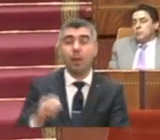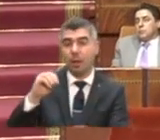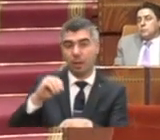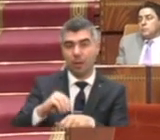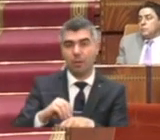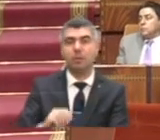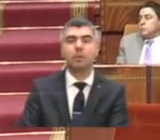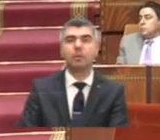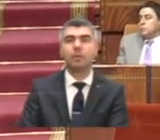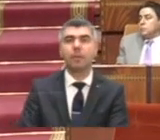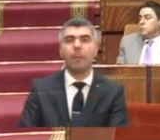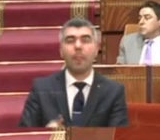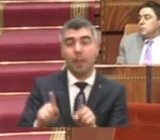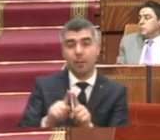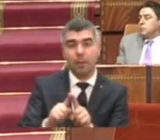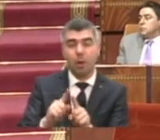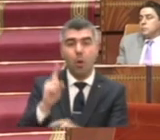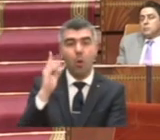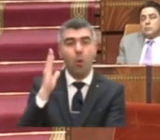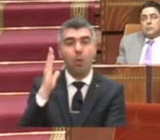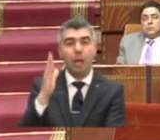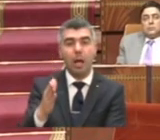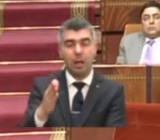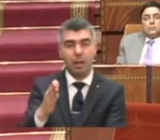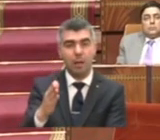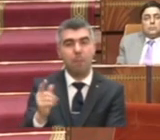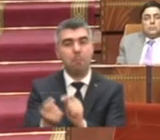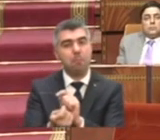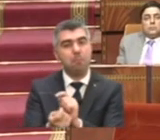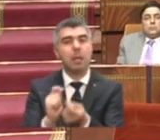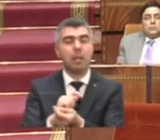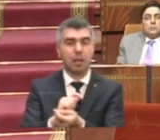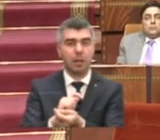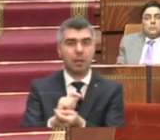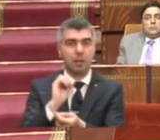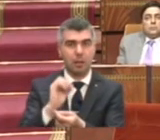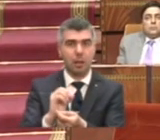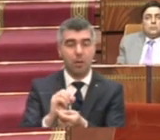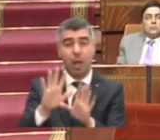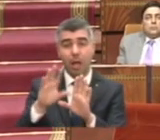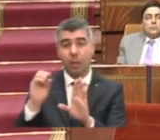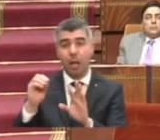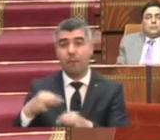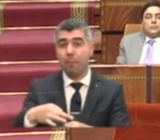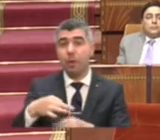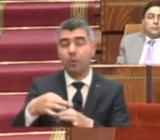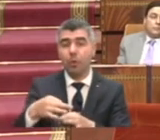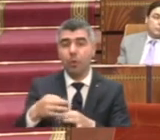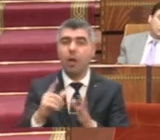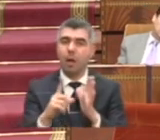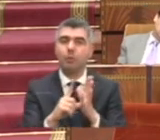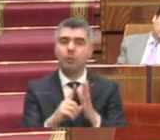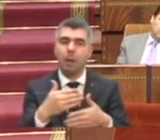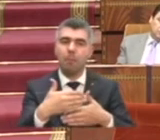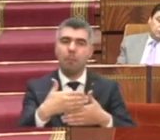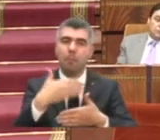هذا الشرط ديال قطار غادي نعالجوه بالتحديد ديال يعني المدارات ديال الدواوير، فهذه مساله